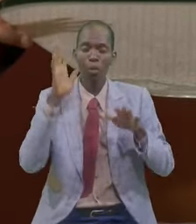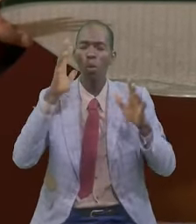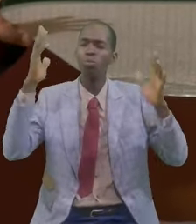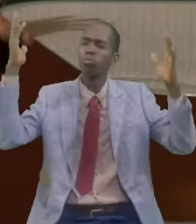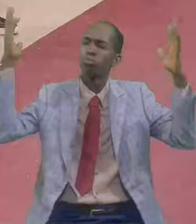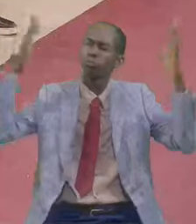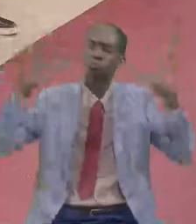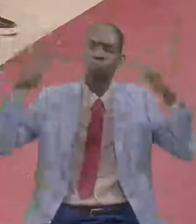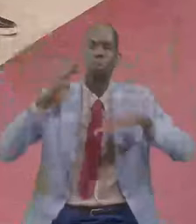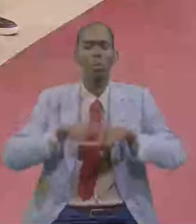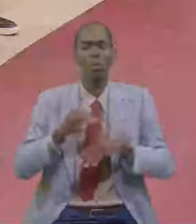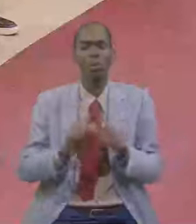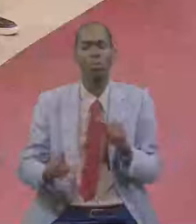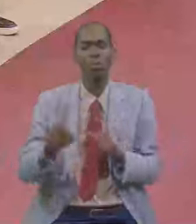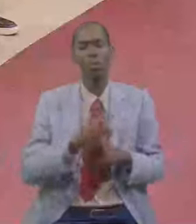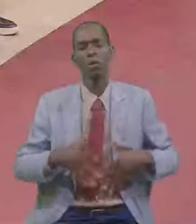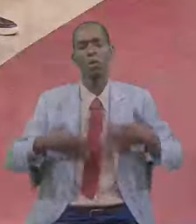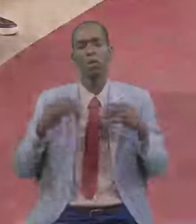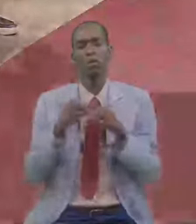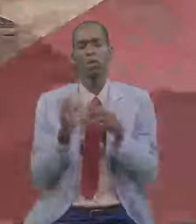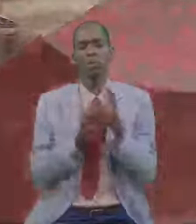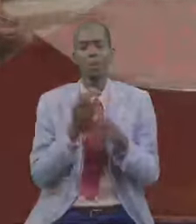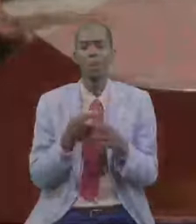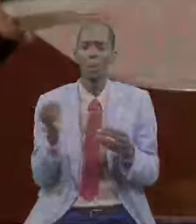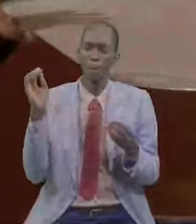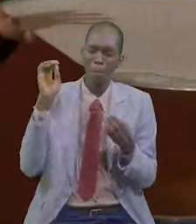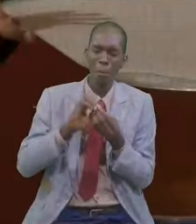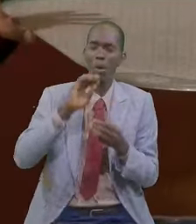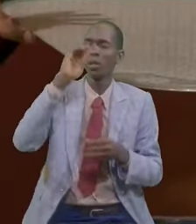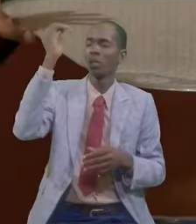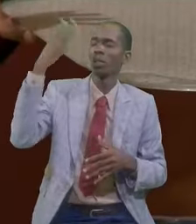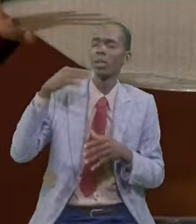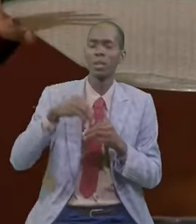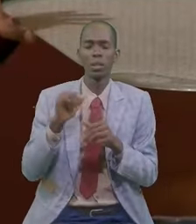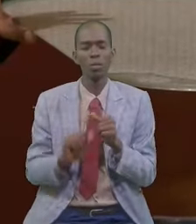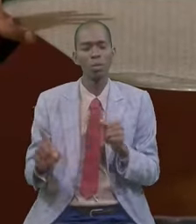se répande sur notre vie. Plus de grâce dans chaque vie.